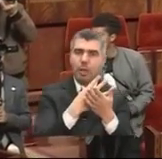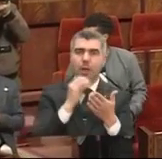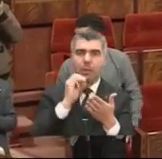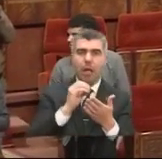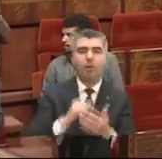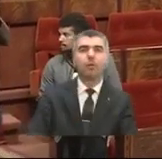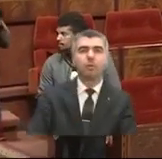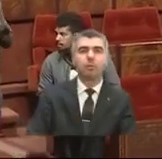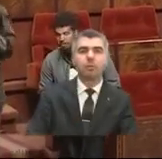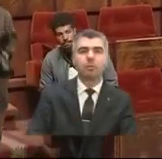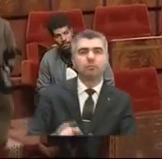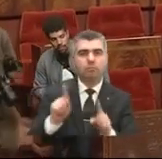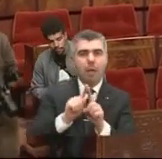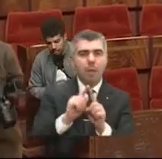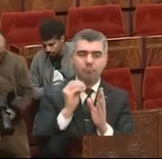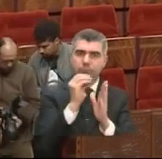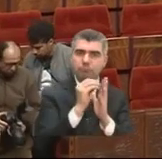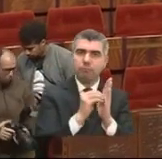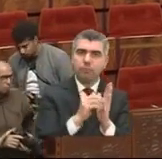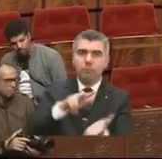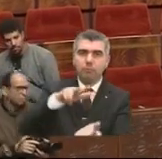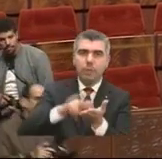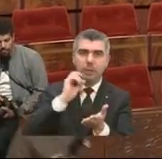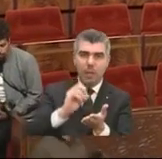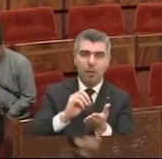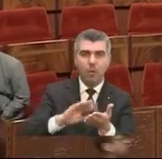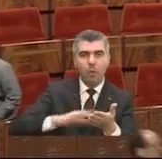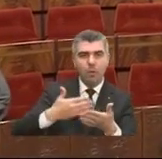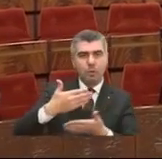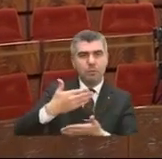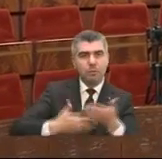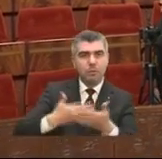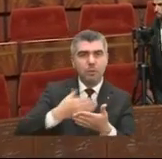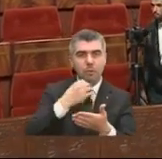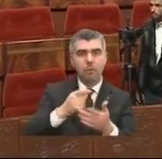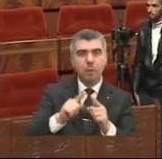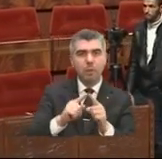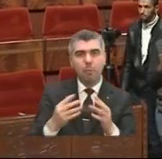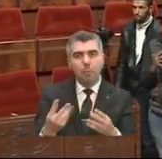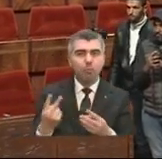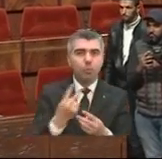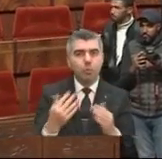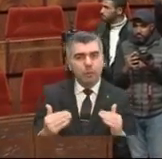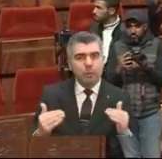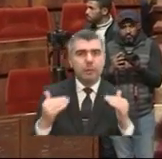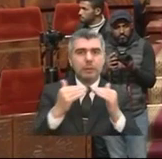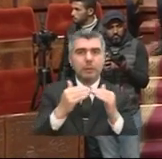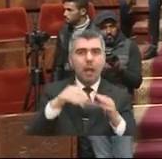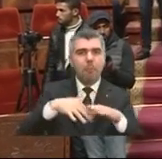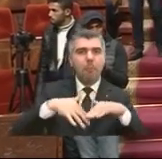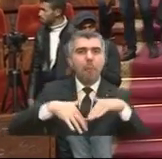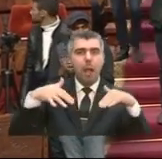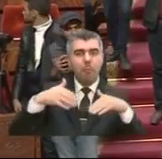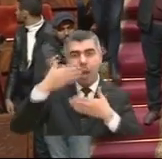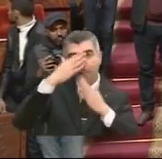وآلياتها المستقلة الفاعلة في مجال حقوق الأفراد والجماعات، وكد التزامها الفاعل